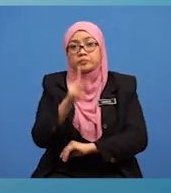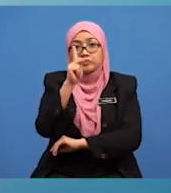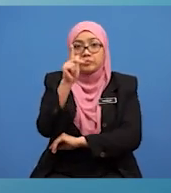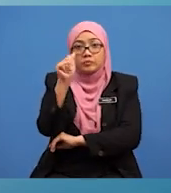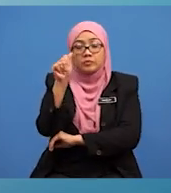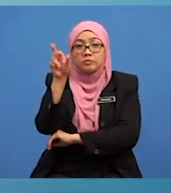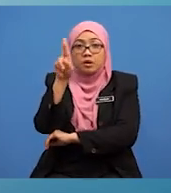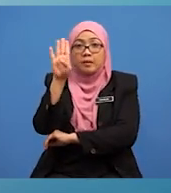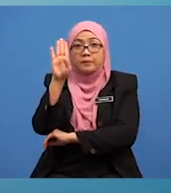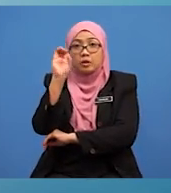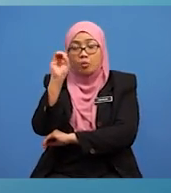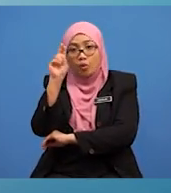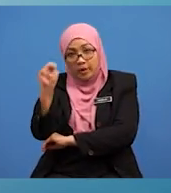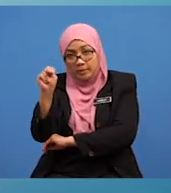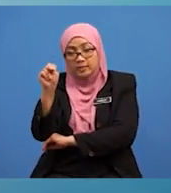6 elektron.